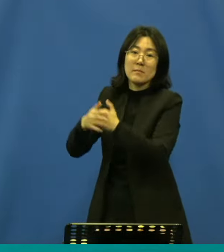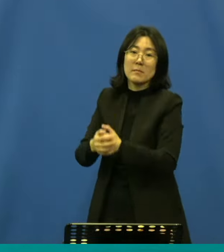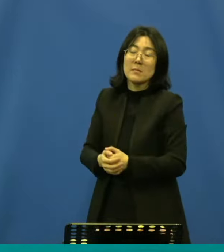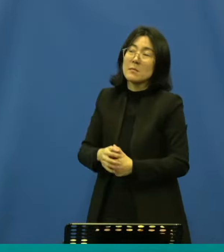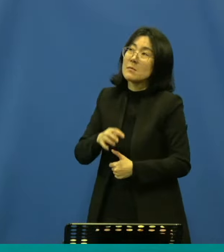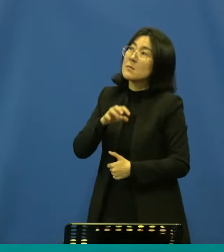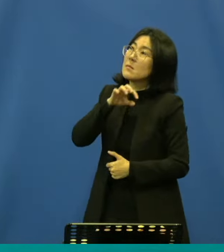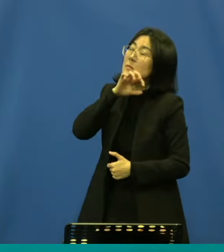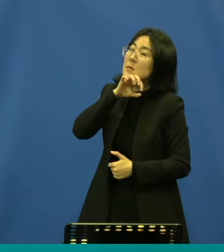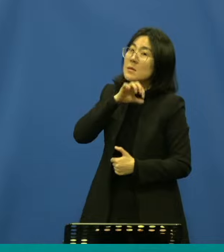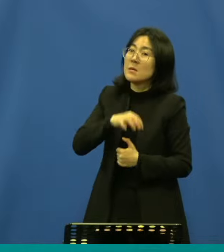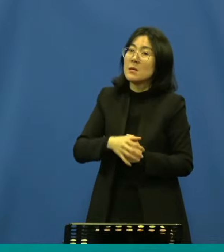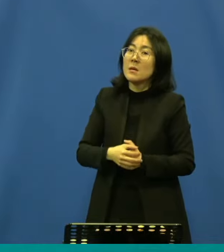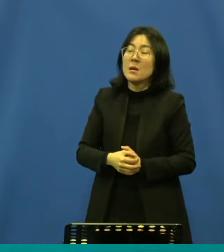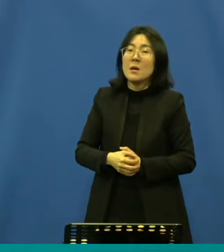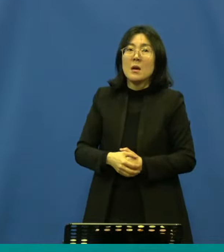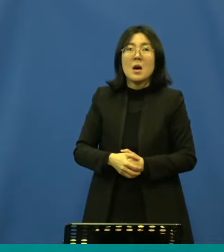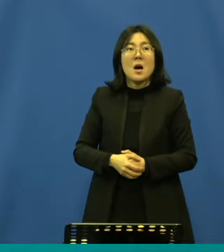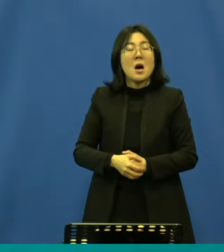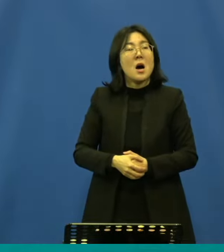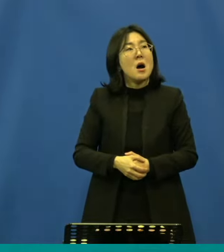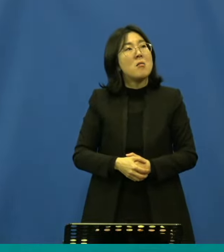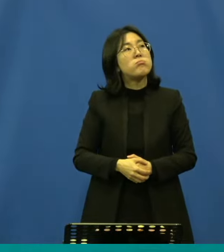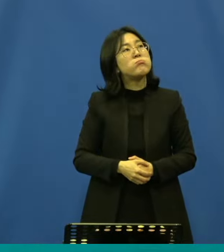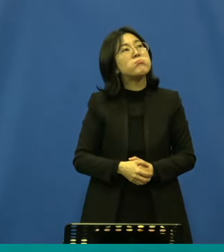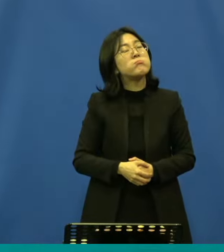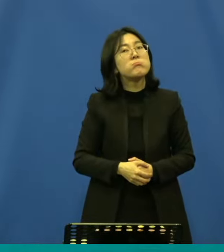요나는 애써 감정을 짓누릅니다.